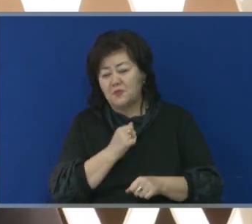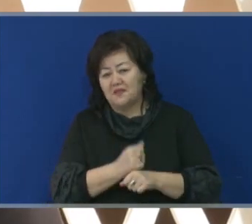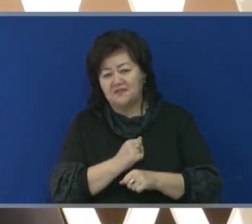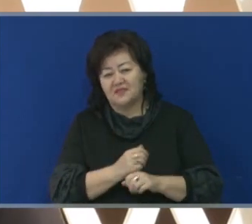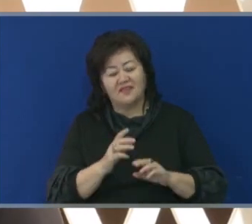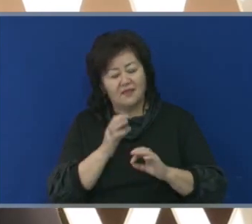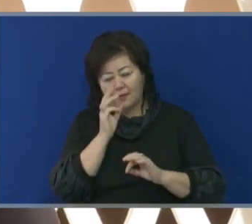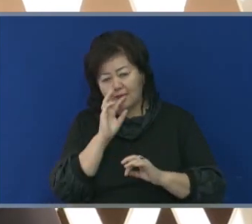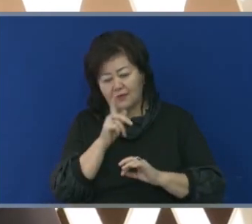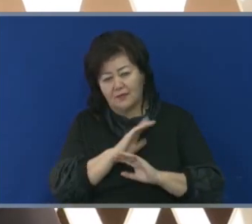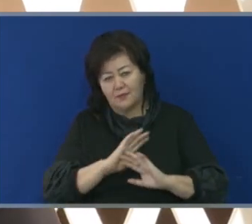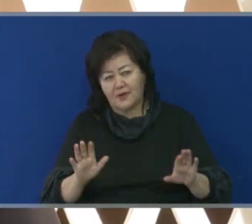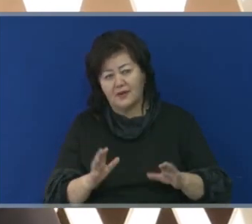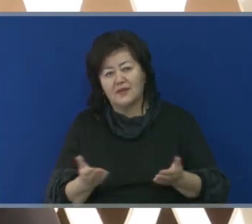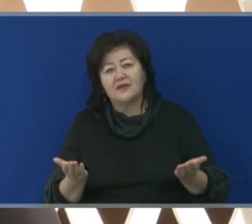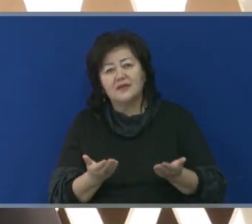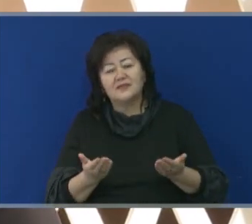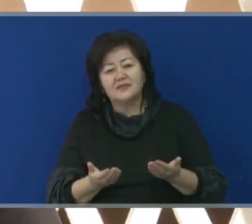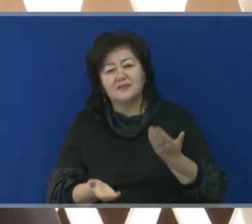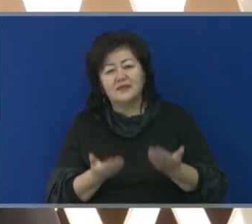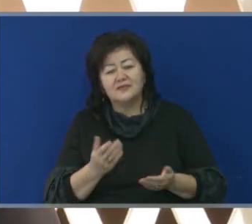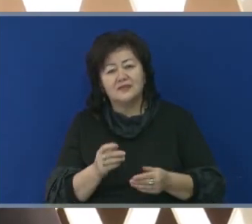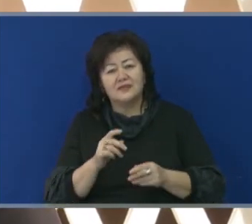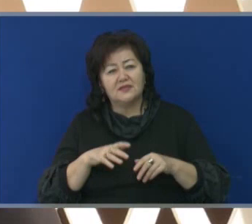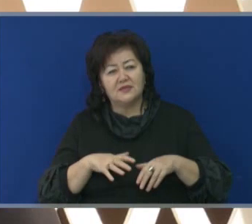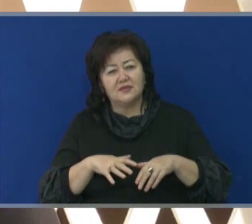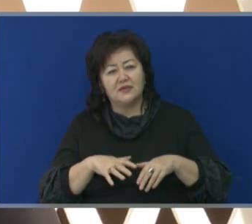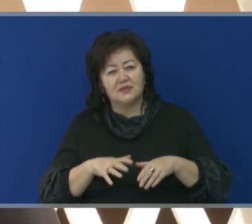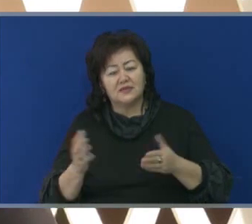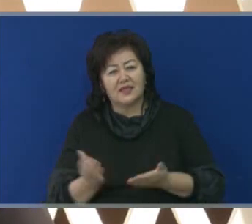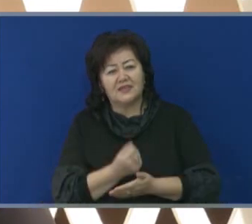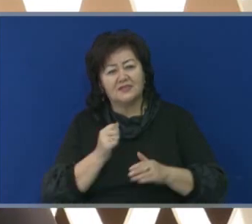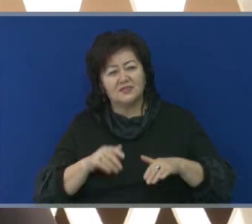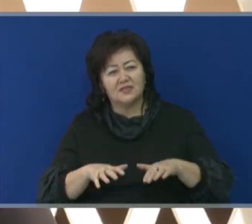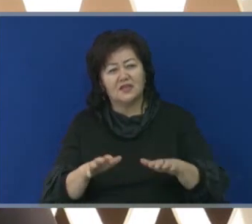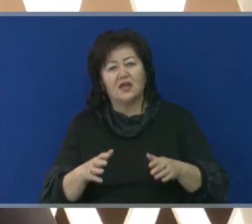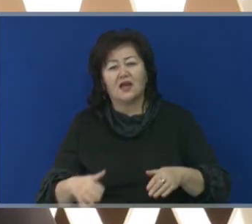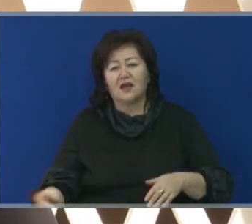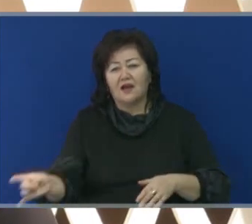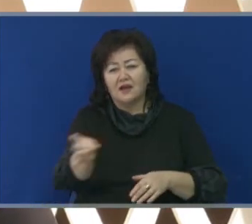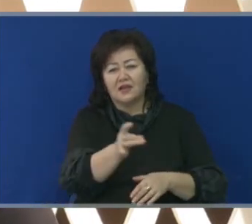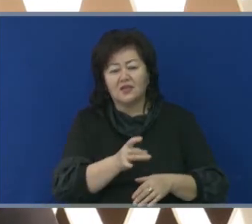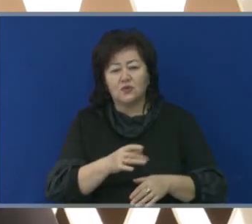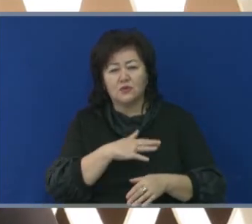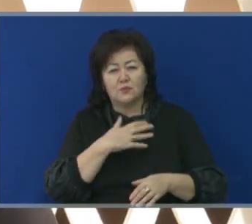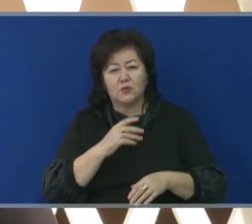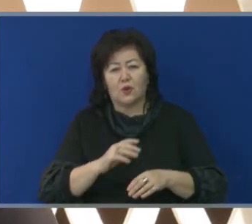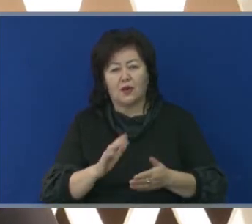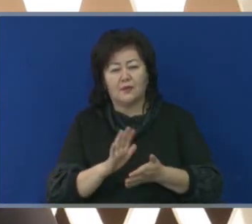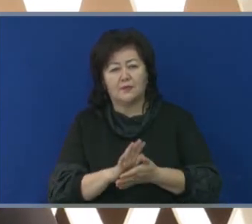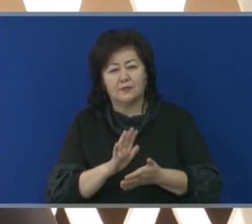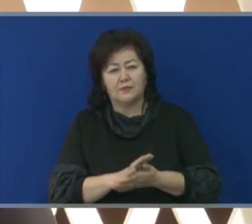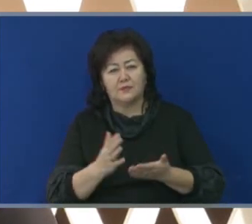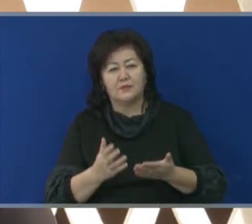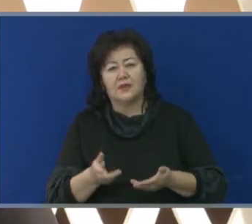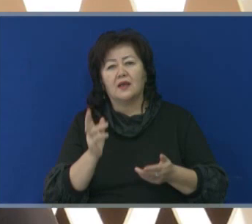Это неправильно, но если не прийти к какому-то быстрому решению, то можно наблюдать за тем, как районы заполняют мусор. Приходите в район Мирного, я покажу